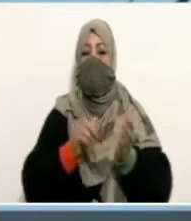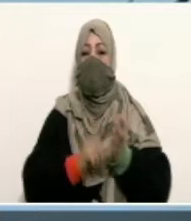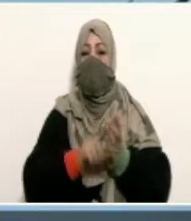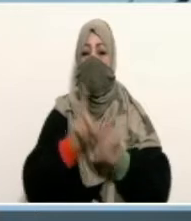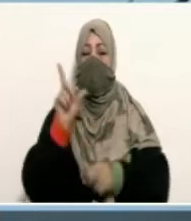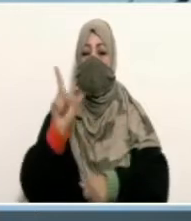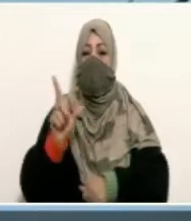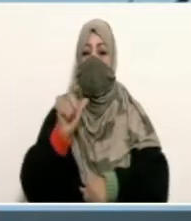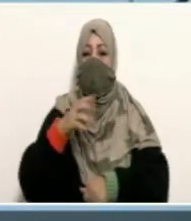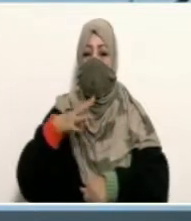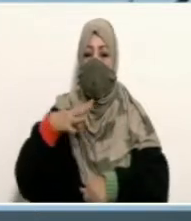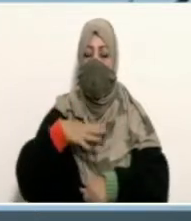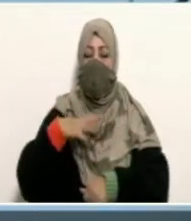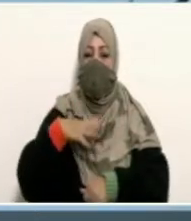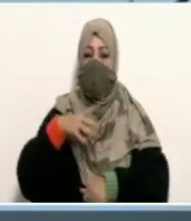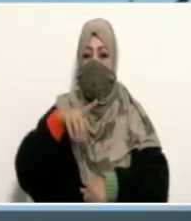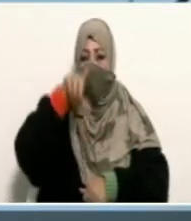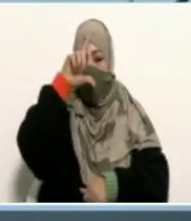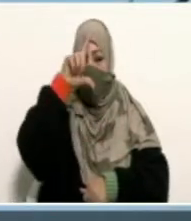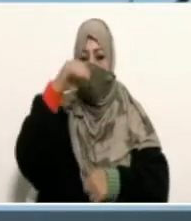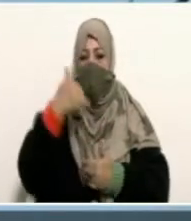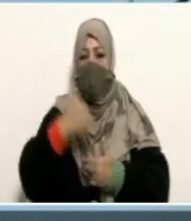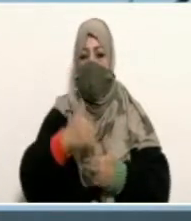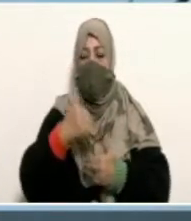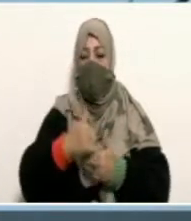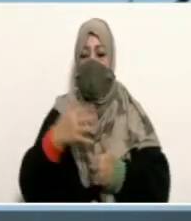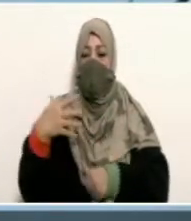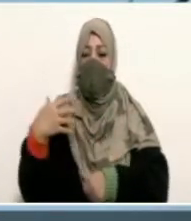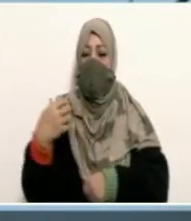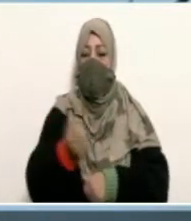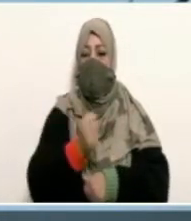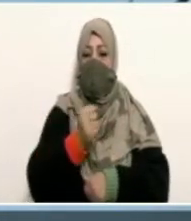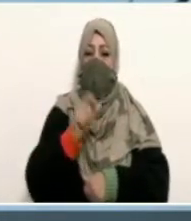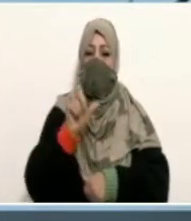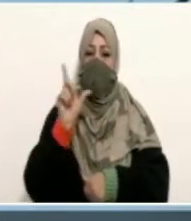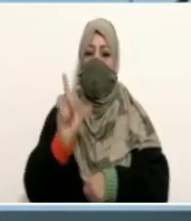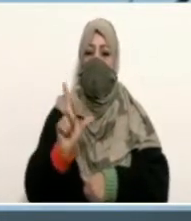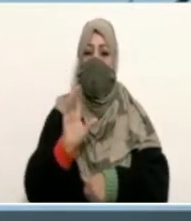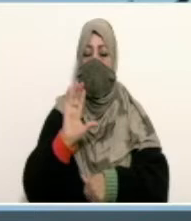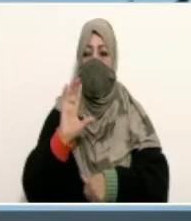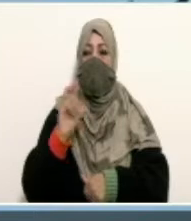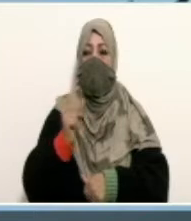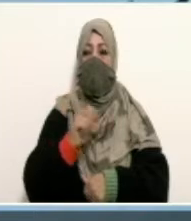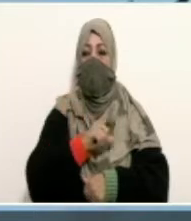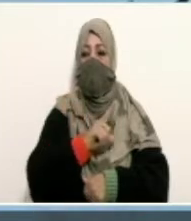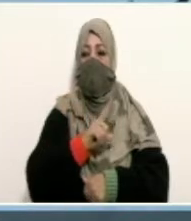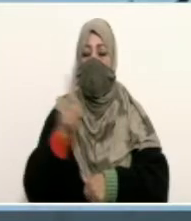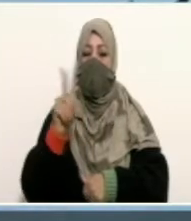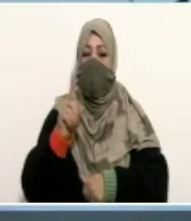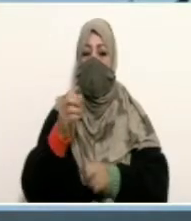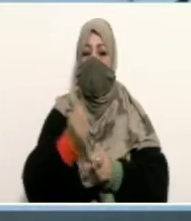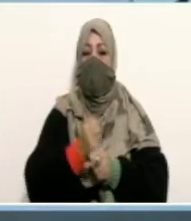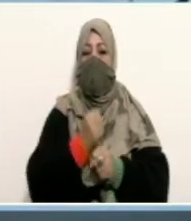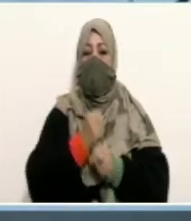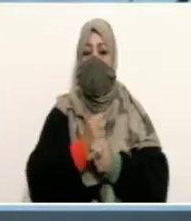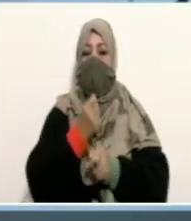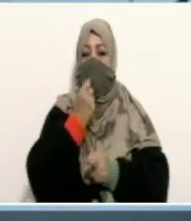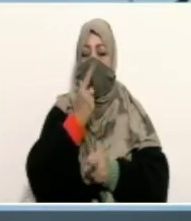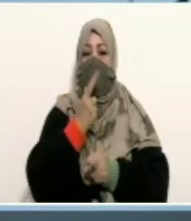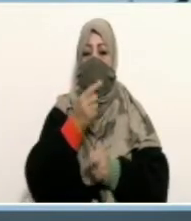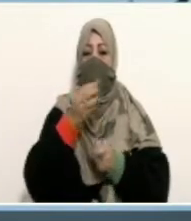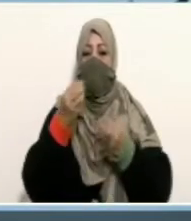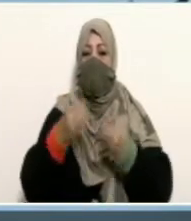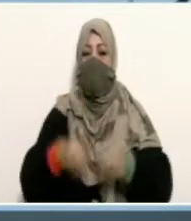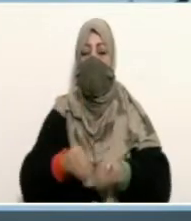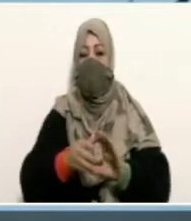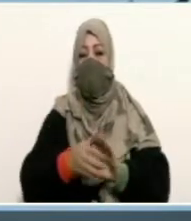هذه الحبسية صحيحة نافذة، فأنا لا يجوز يعني ولا تعمل فيها الفتوى بأن تبطل ويلغى هذه